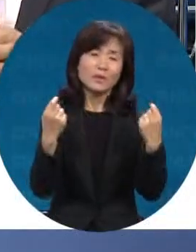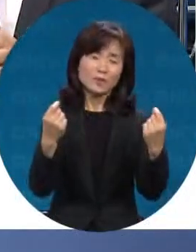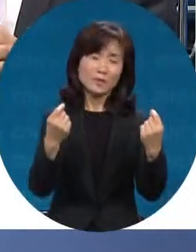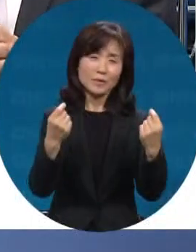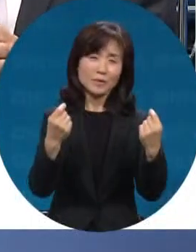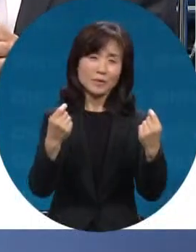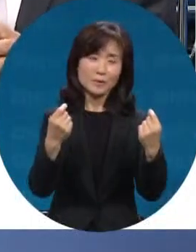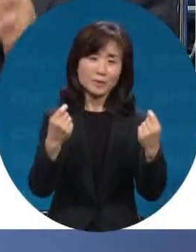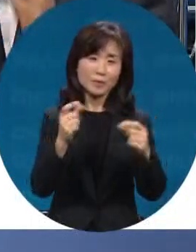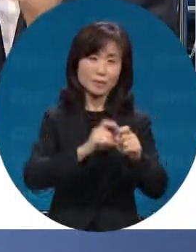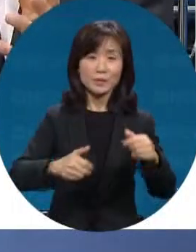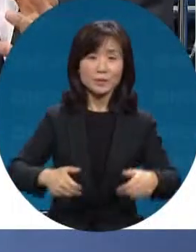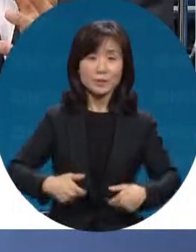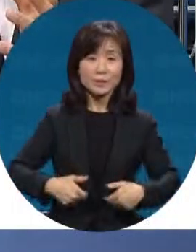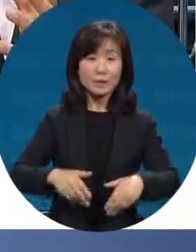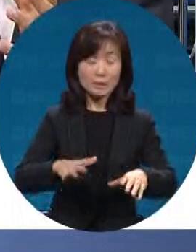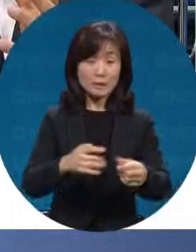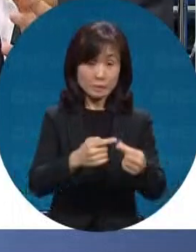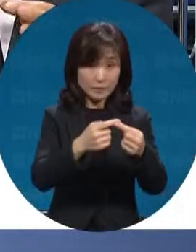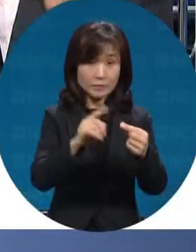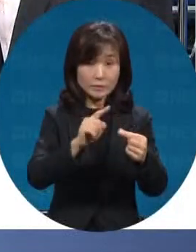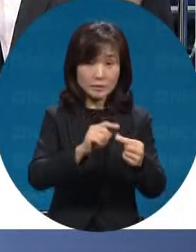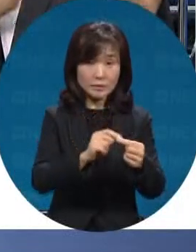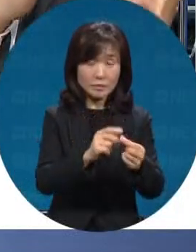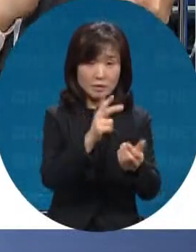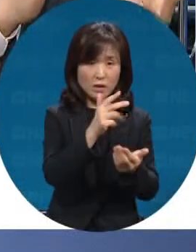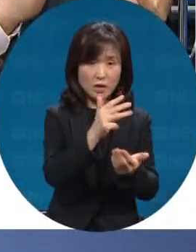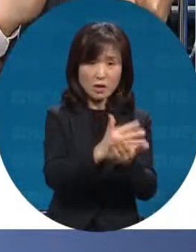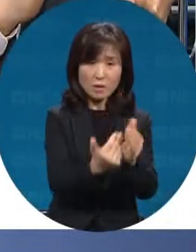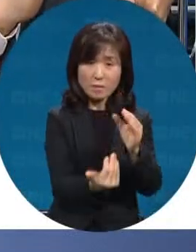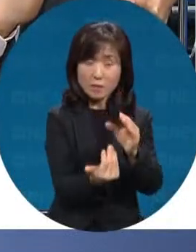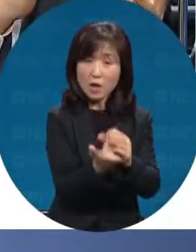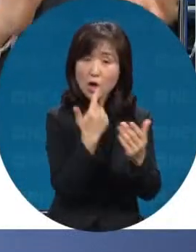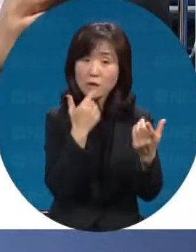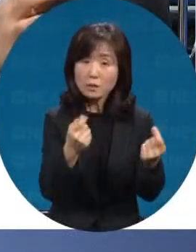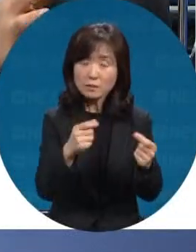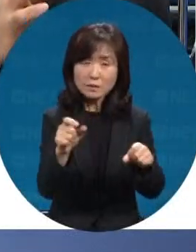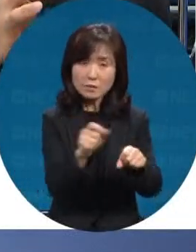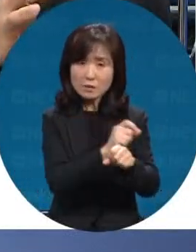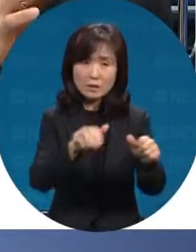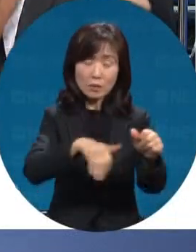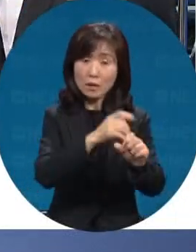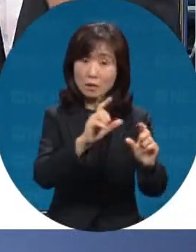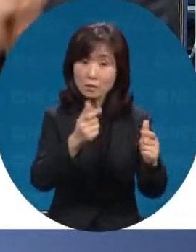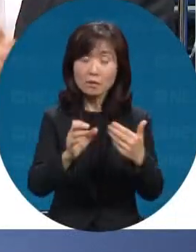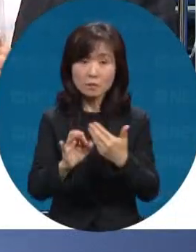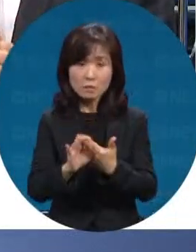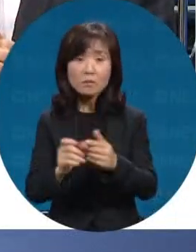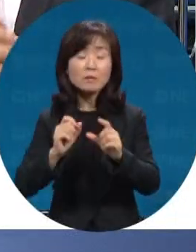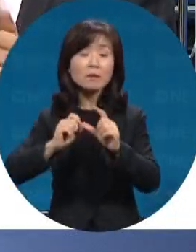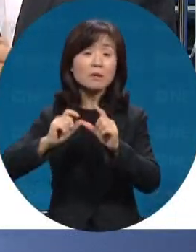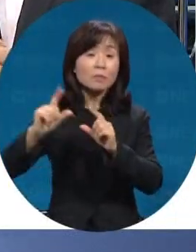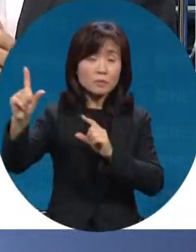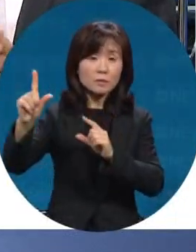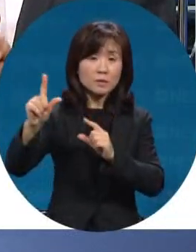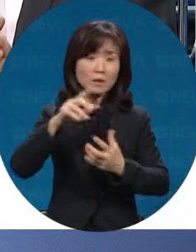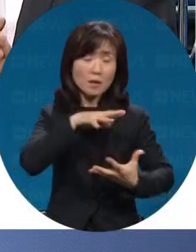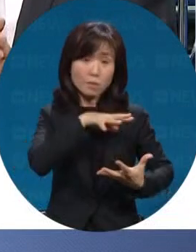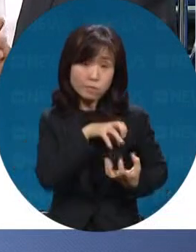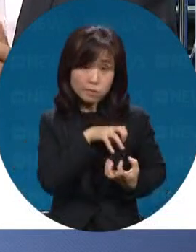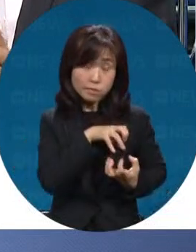첫 번째로 할 거는 이번 참사와 같은 아주 특수한 상황이 아닌 경우에 대부분은